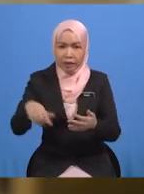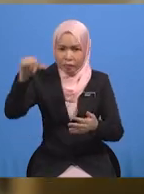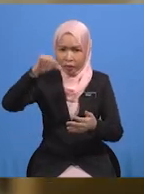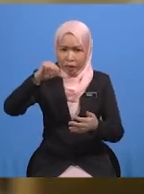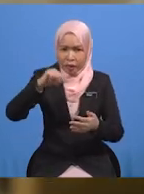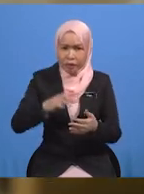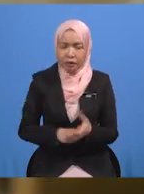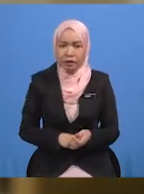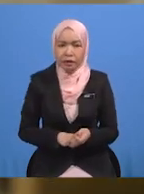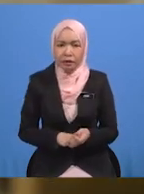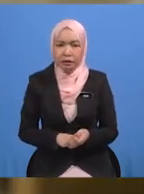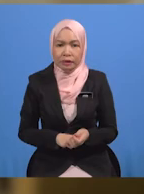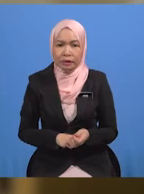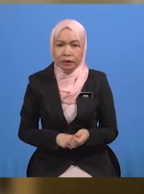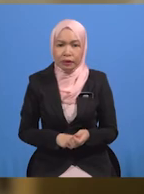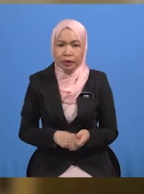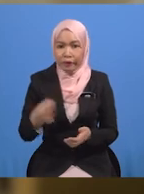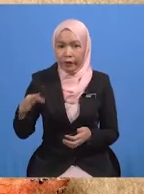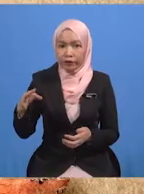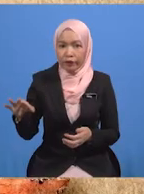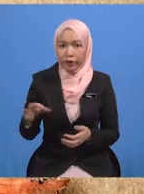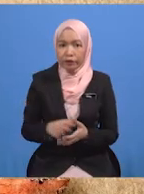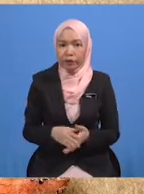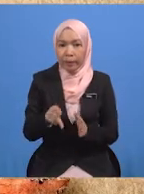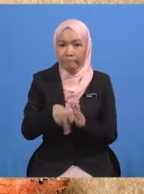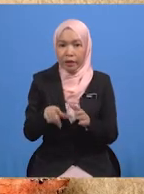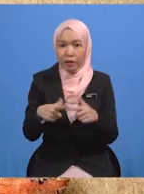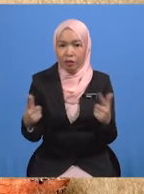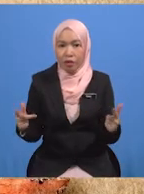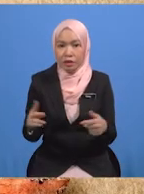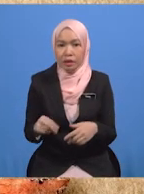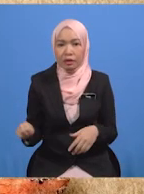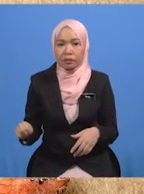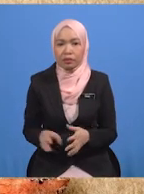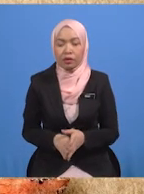lihat faktor-faktor perluasan kuasa barat pula.